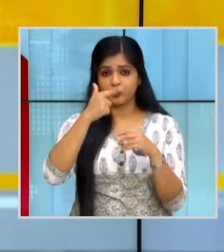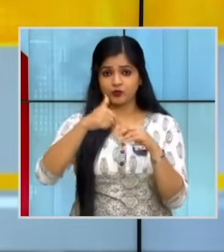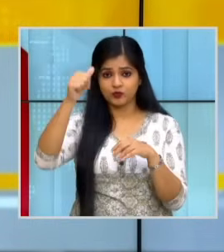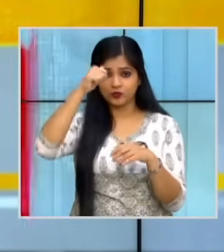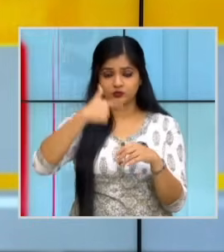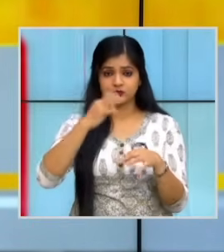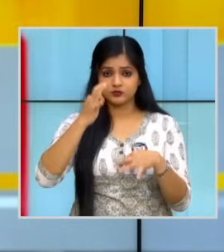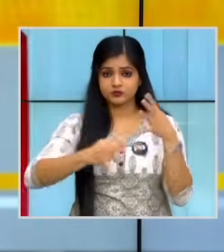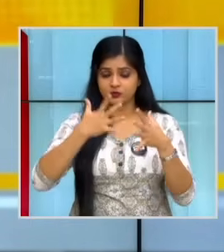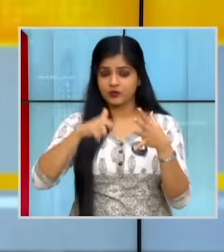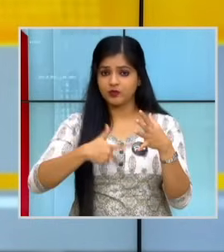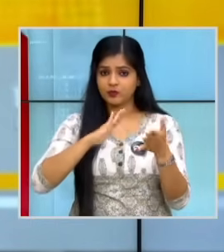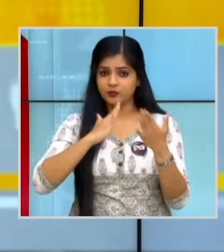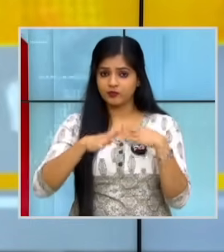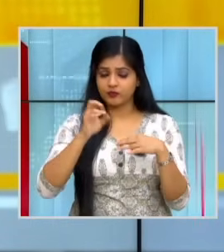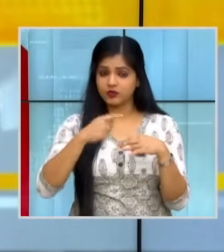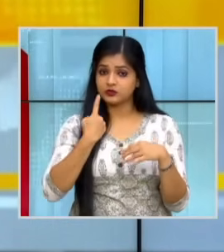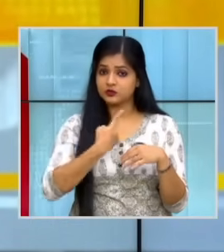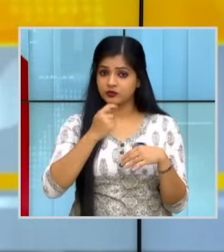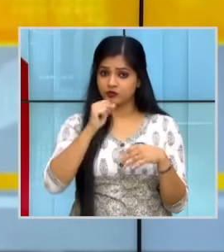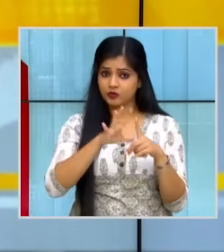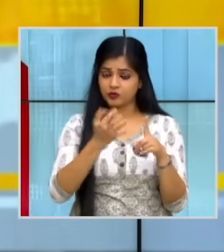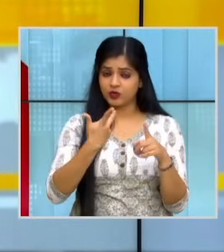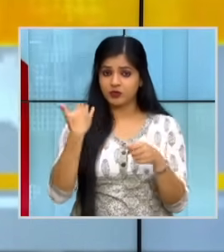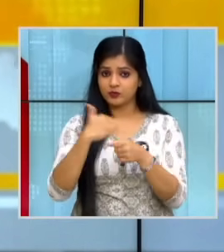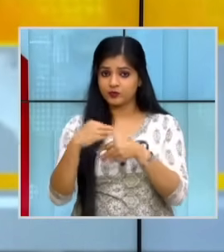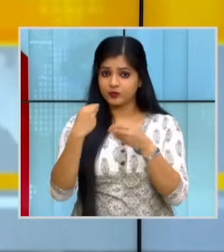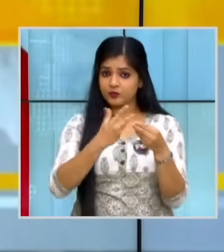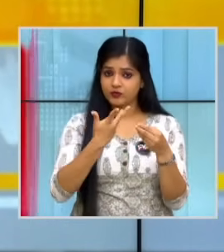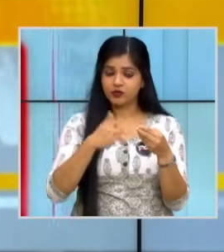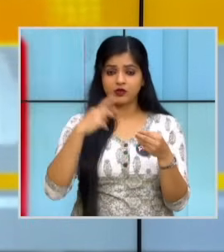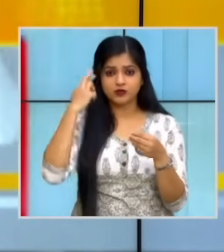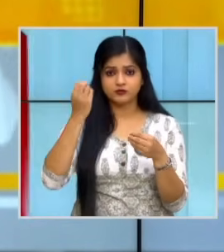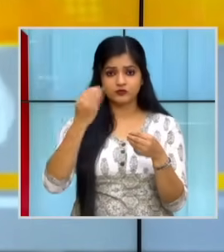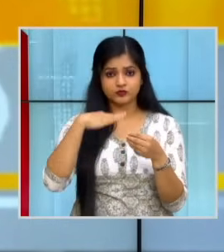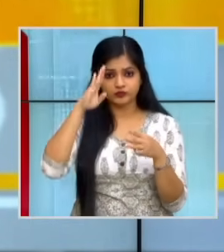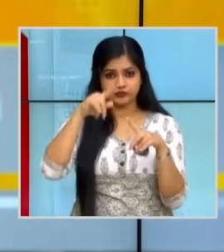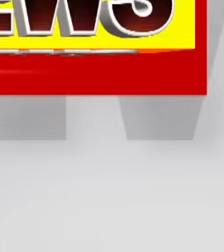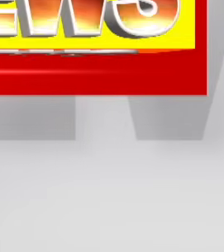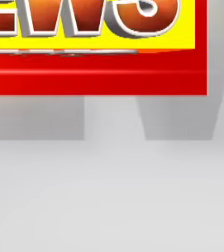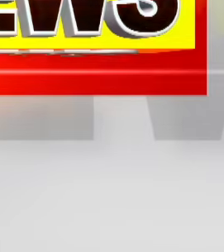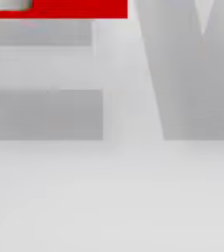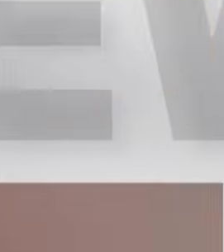നിലയിലാണ് കണ്ടെത്തിയിരിക്കുന്നത്. ആത്മഹത്യയാണോ കൊലപാതകമാണോ, എന്താണ് പോലീസ് പറയുന്നത്?